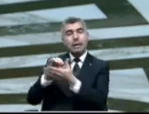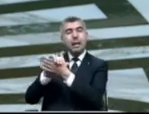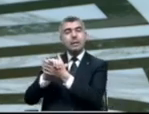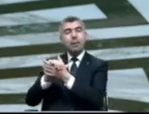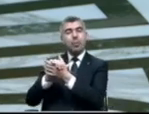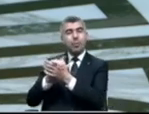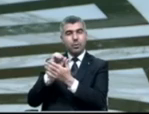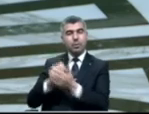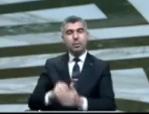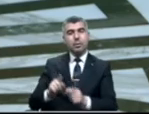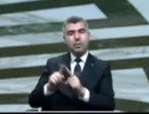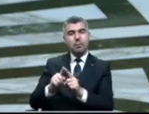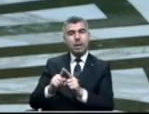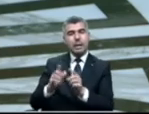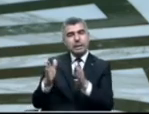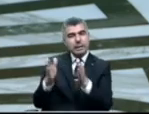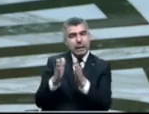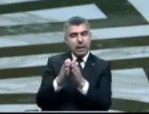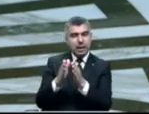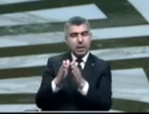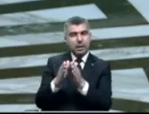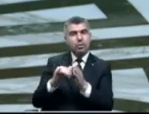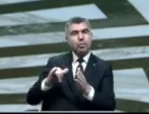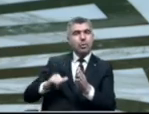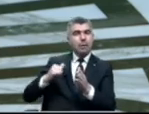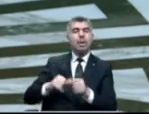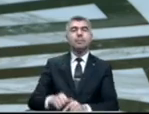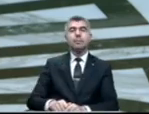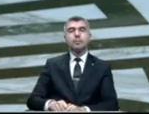واللي كتهم خصوصا الصغار والشباب،